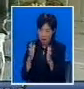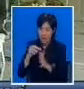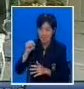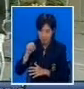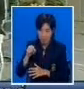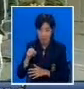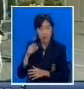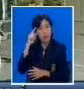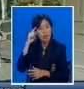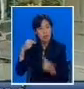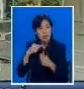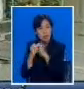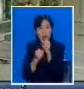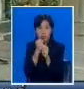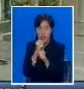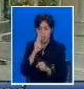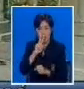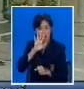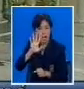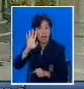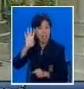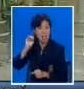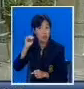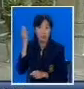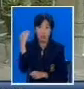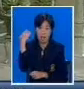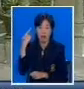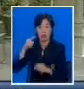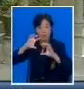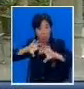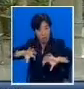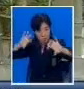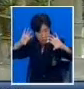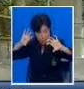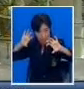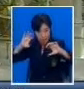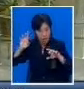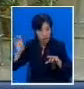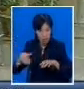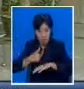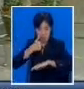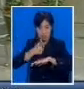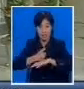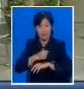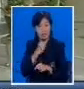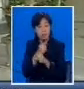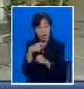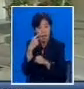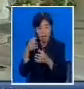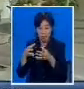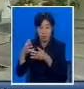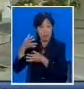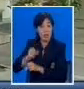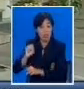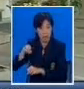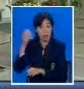ที่แล้วตอนปี2540รัฐบาลที่เข้ามารับวิกฤตไปตอนนั้นก็เป็นรัฐบาลประชาธิปัตย์นะครับ